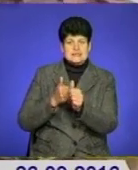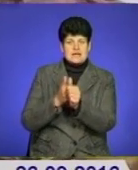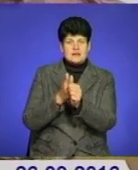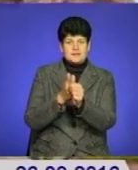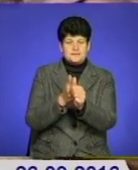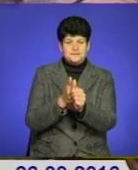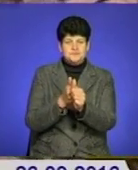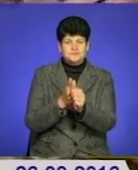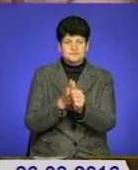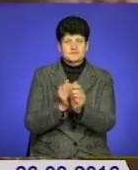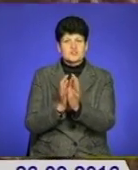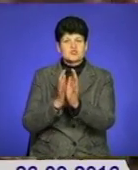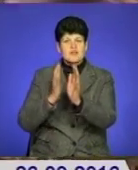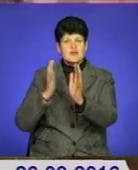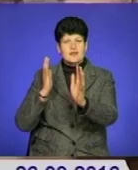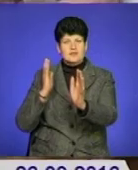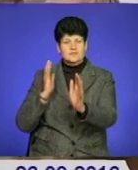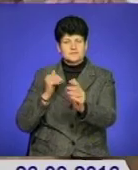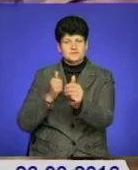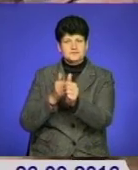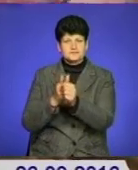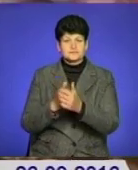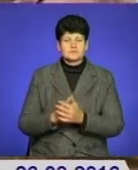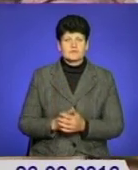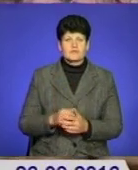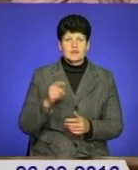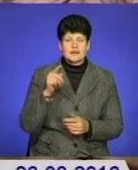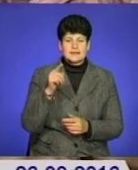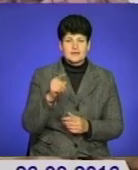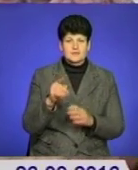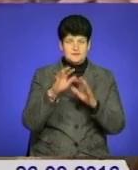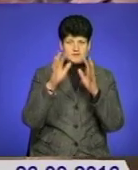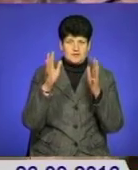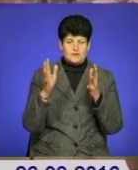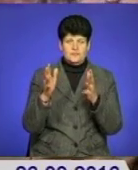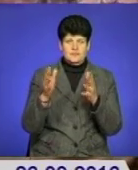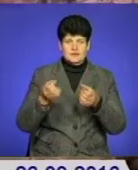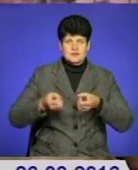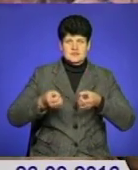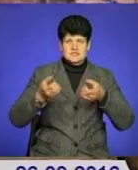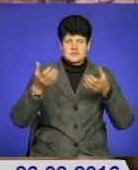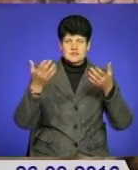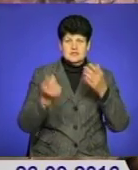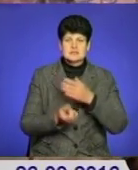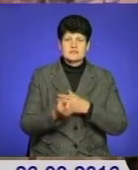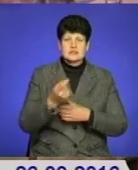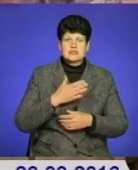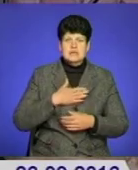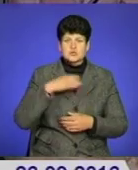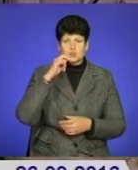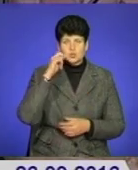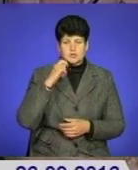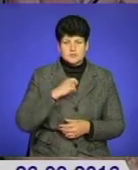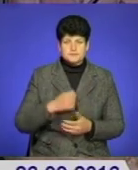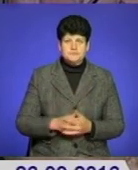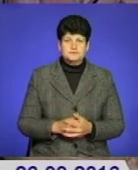йде такий шлейф, та як комета ото. І та комета світла така з'явилася над нашою Україною. Тато би сьогодні